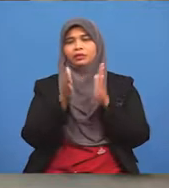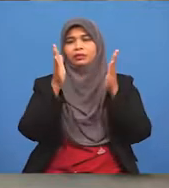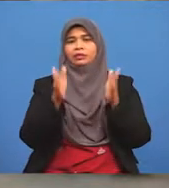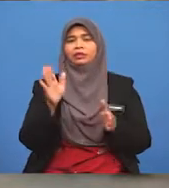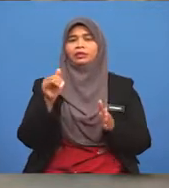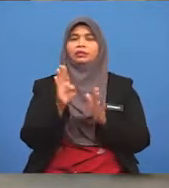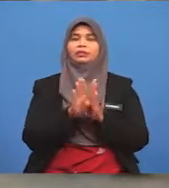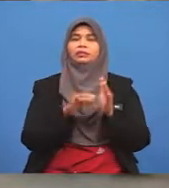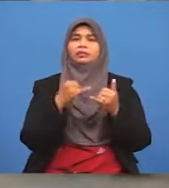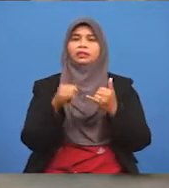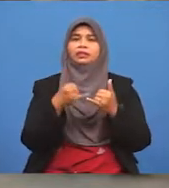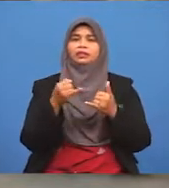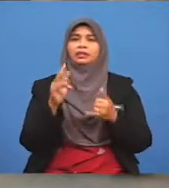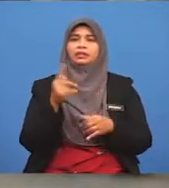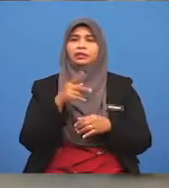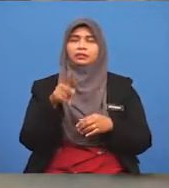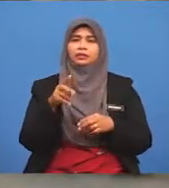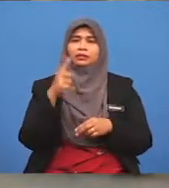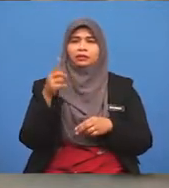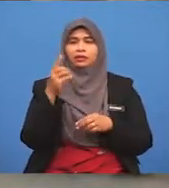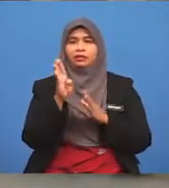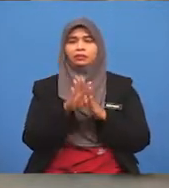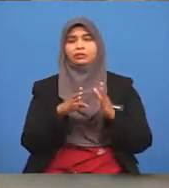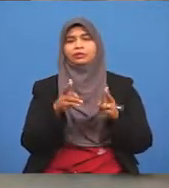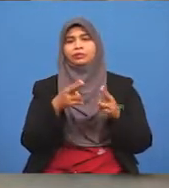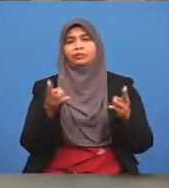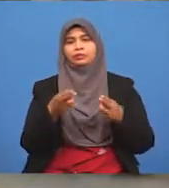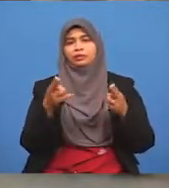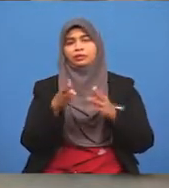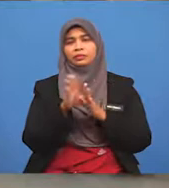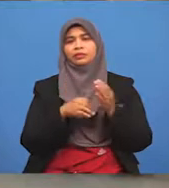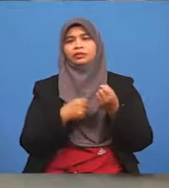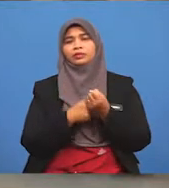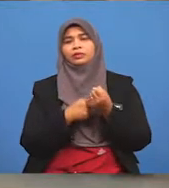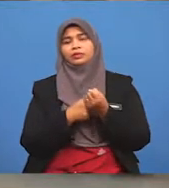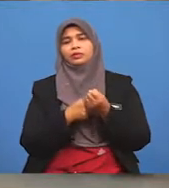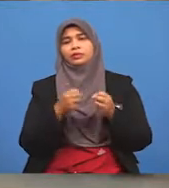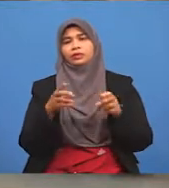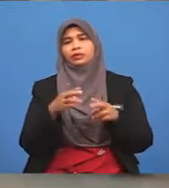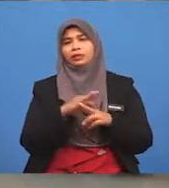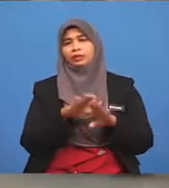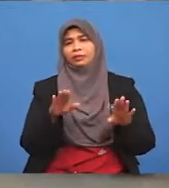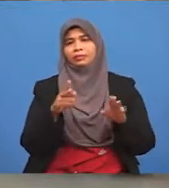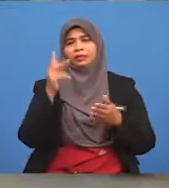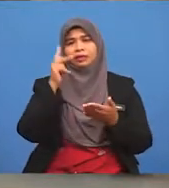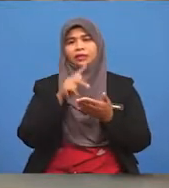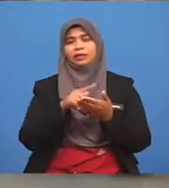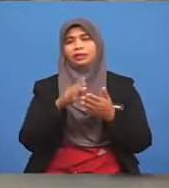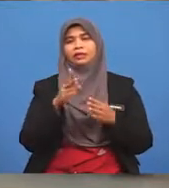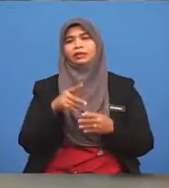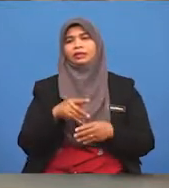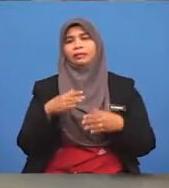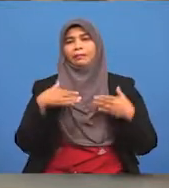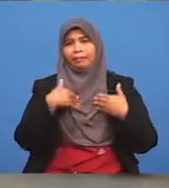mesti sentiasa berusaha bersungguh-sungguh tanpa mengenal penat dan lelah